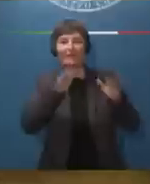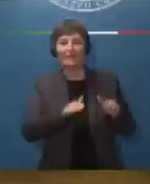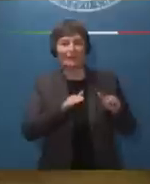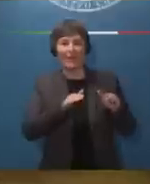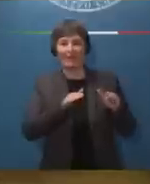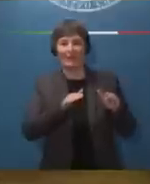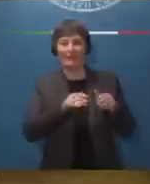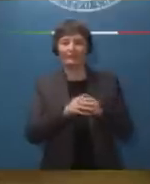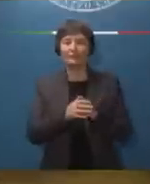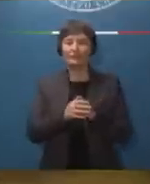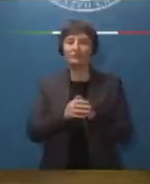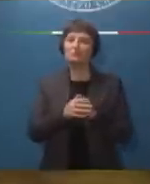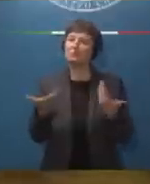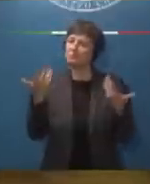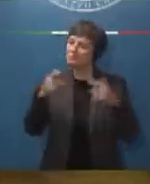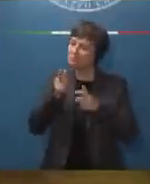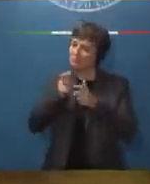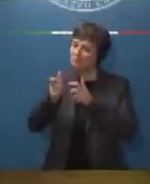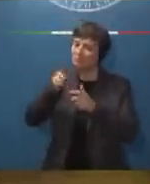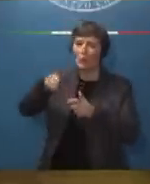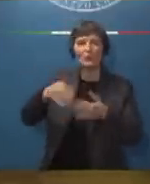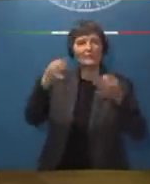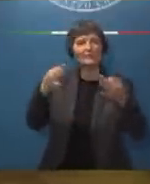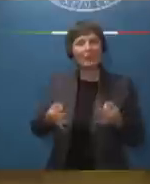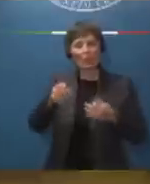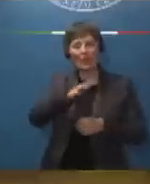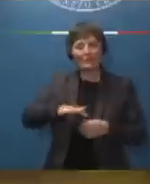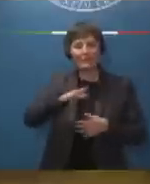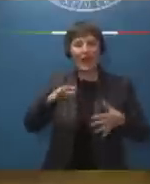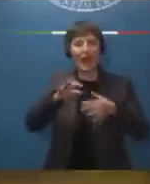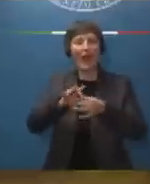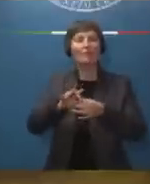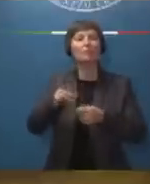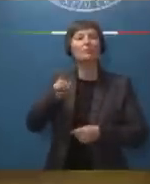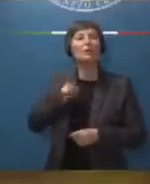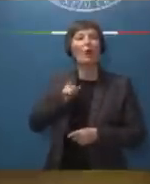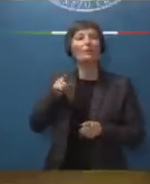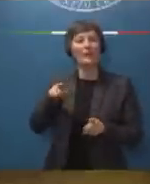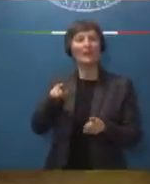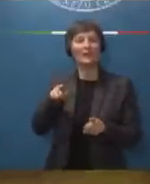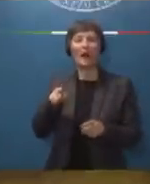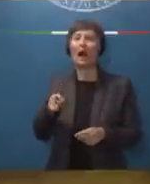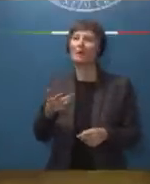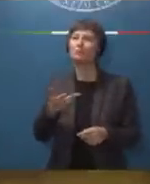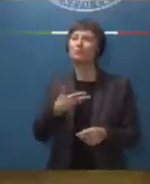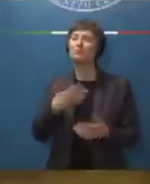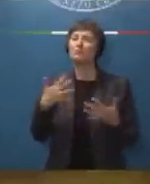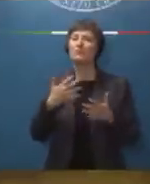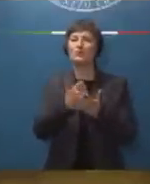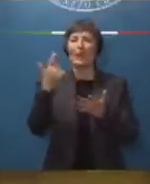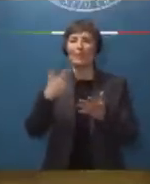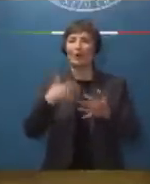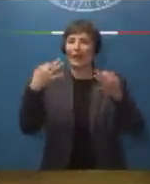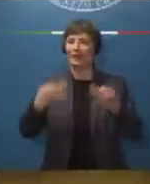abbiamo discusso anche della sicurezza nel campo militare E ci sono diverse importanti decisioni